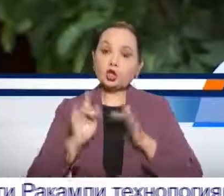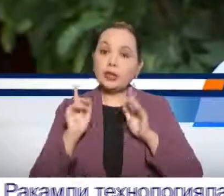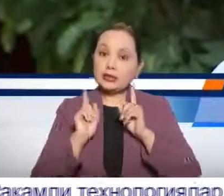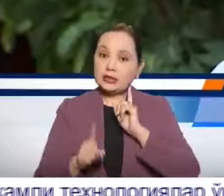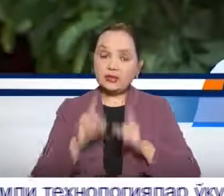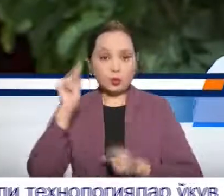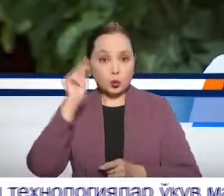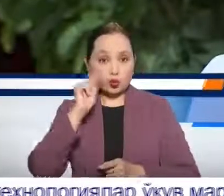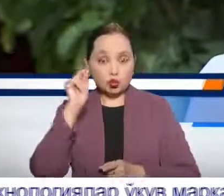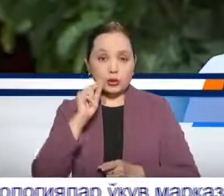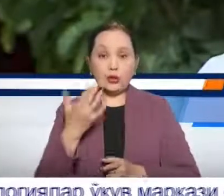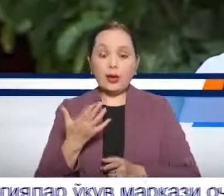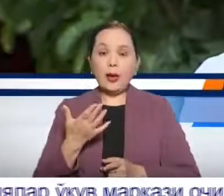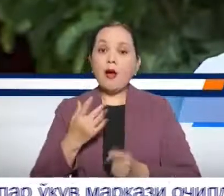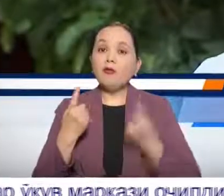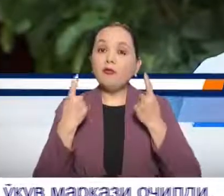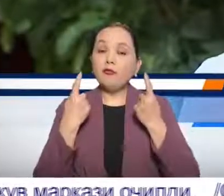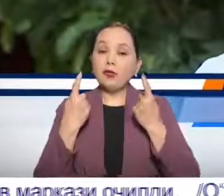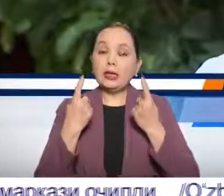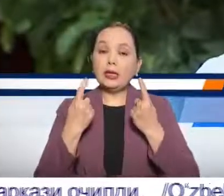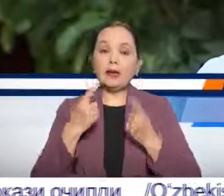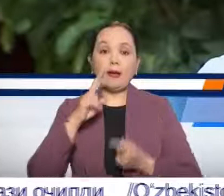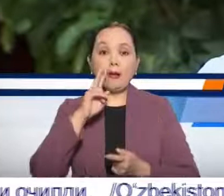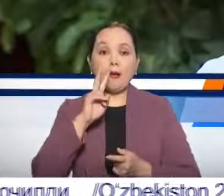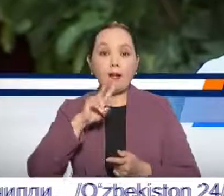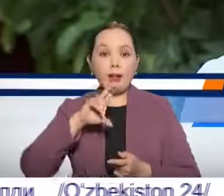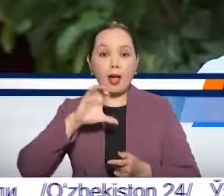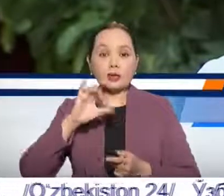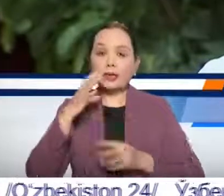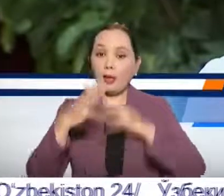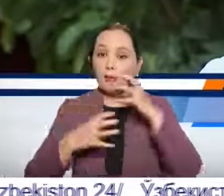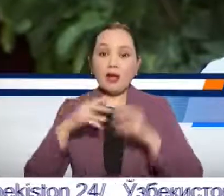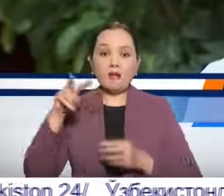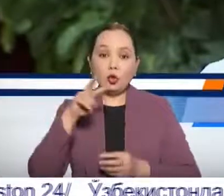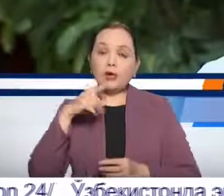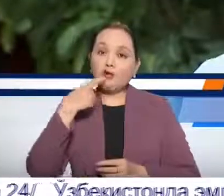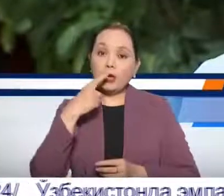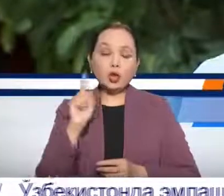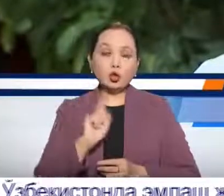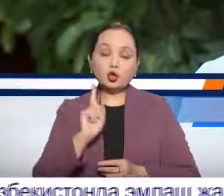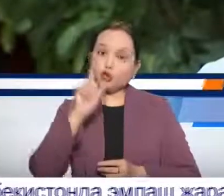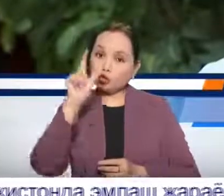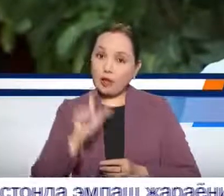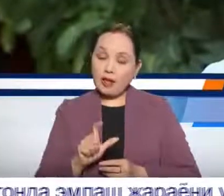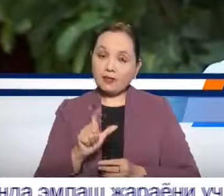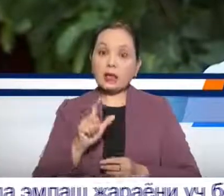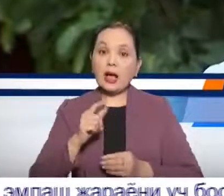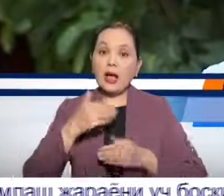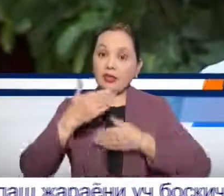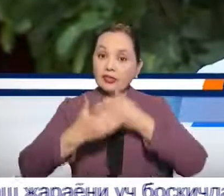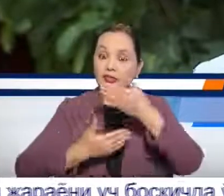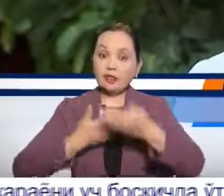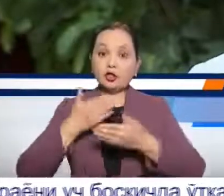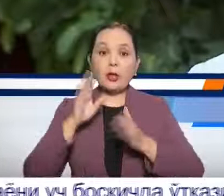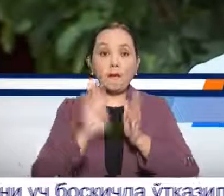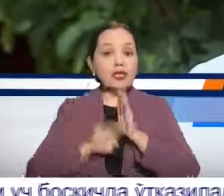действительно учиться. Великие классики мировой литературы говорят, что человечество движется